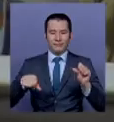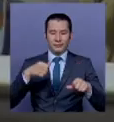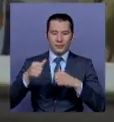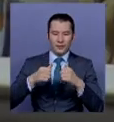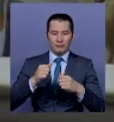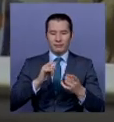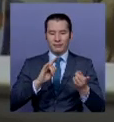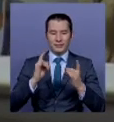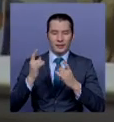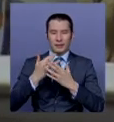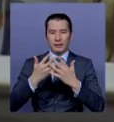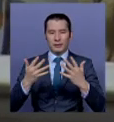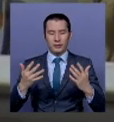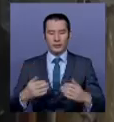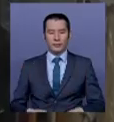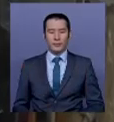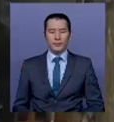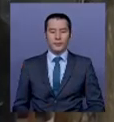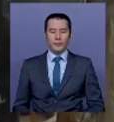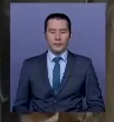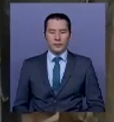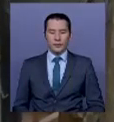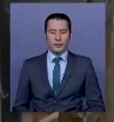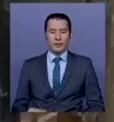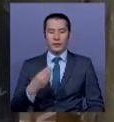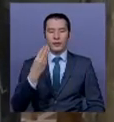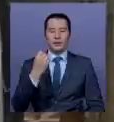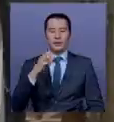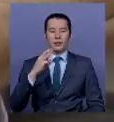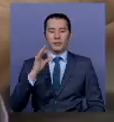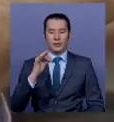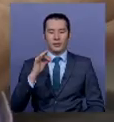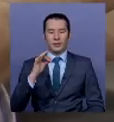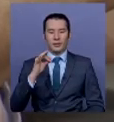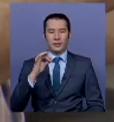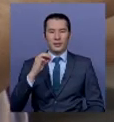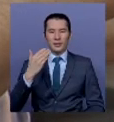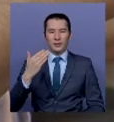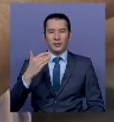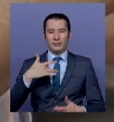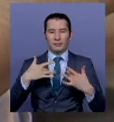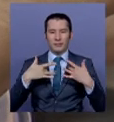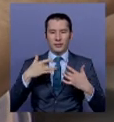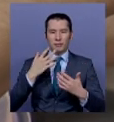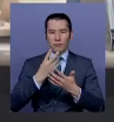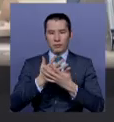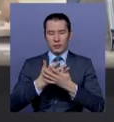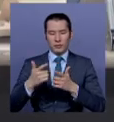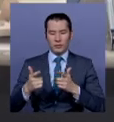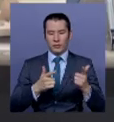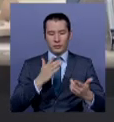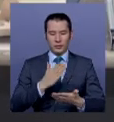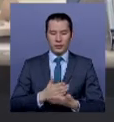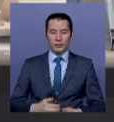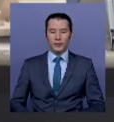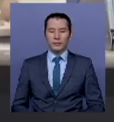ордасында 30-40 шақты қуыршақ қатысатын Шәмші Қалдаяқовқа арналған қойылым дайындалмақ. Үш шебер бірігіп, бірі қуыршақтың механикасын